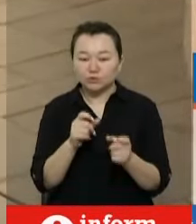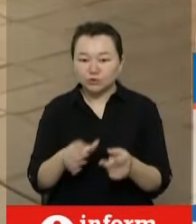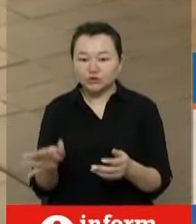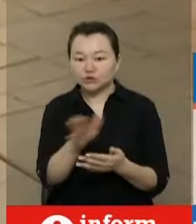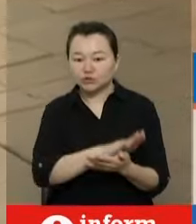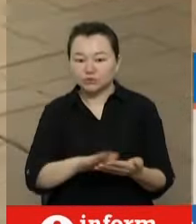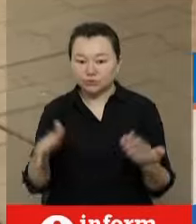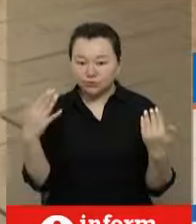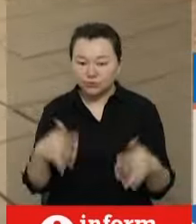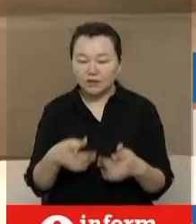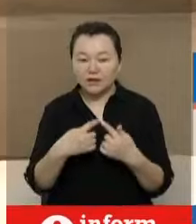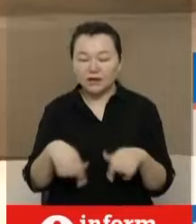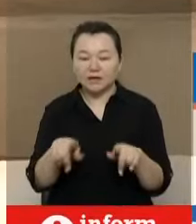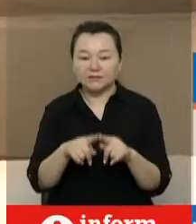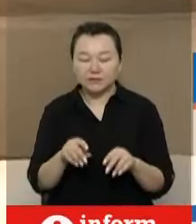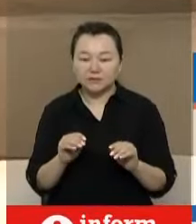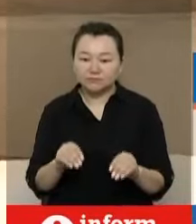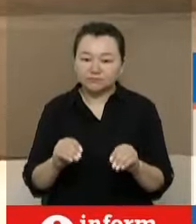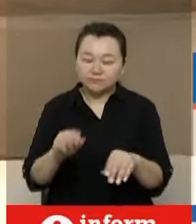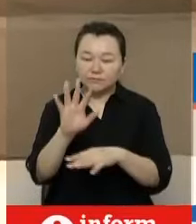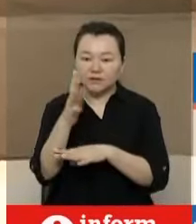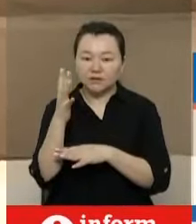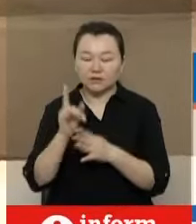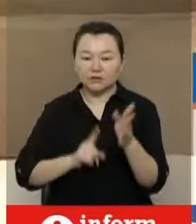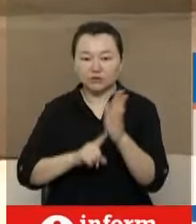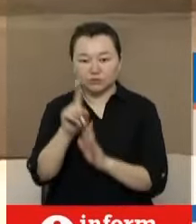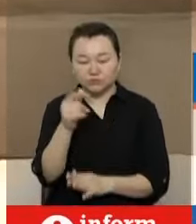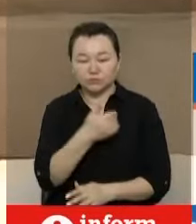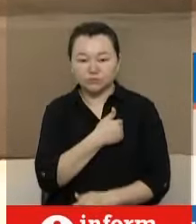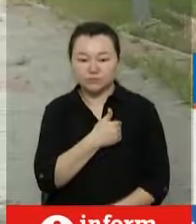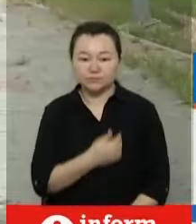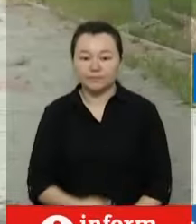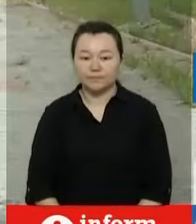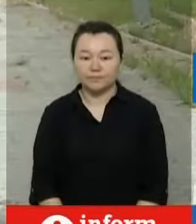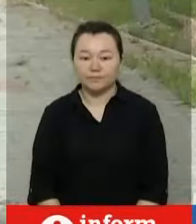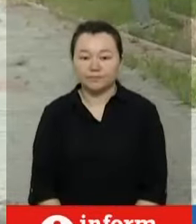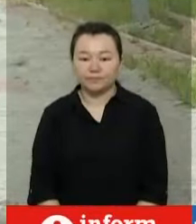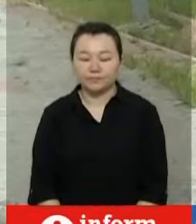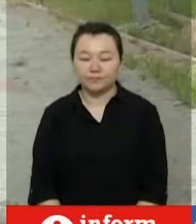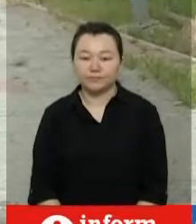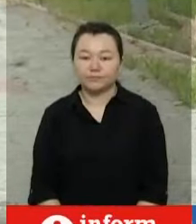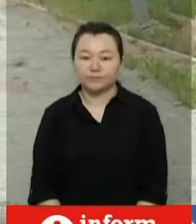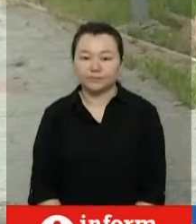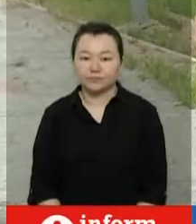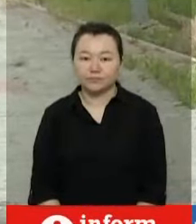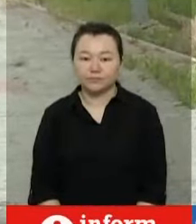соң ұйымдастырушылар көшет отырғызуға кіріспек. Әзірге Күбасова, Ильдар Жұнысқанов, Информбюро.